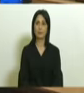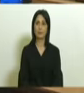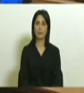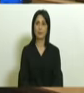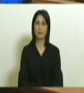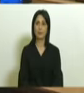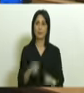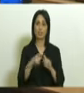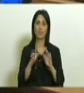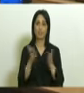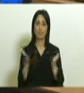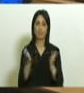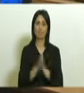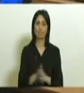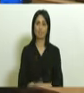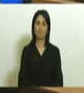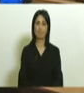ეს ის შემთხვევაა დიახ.